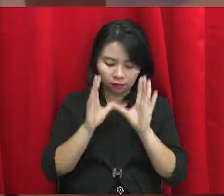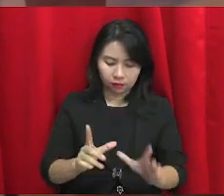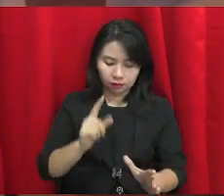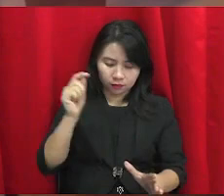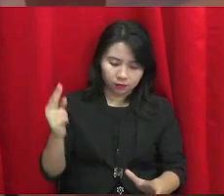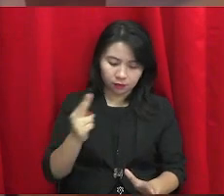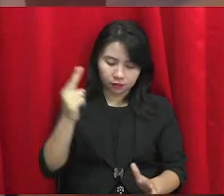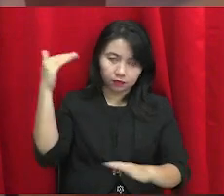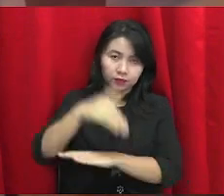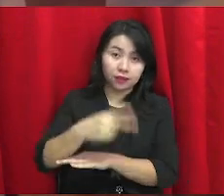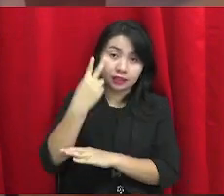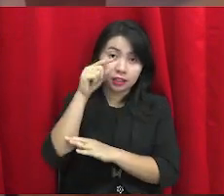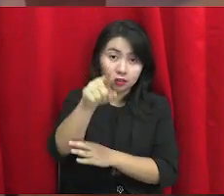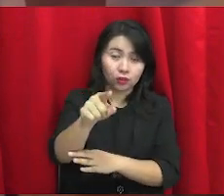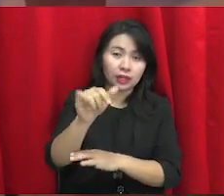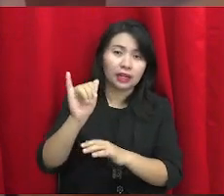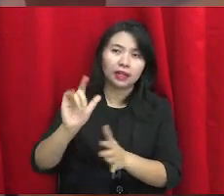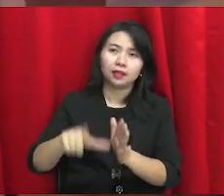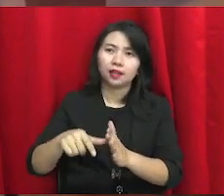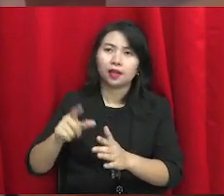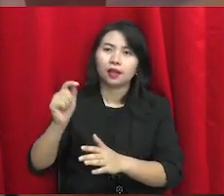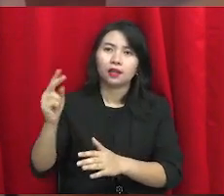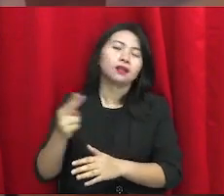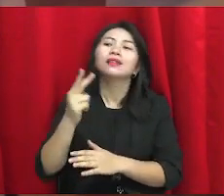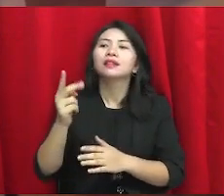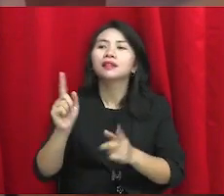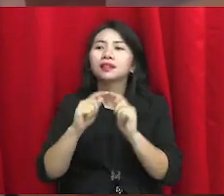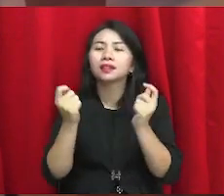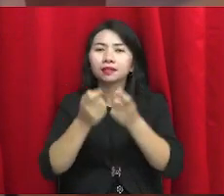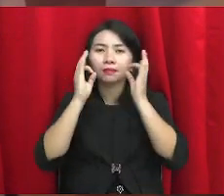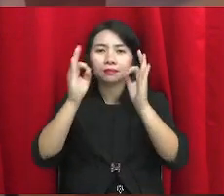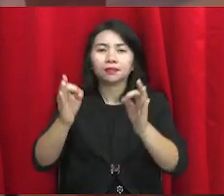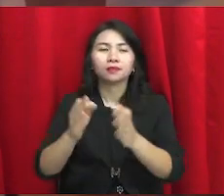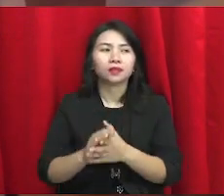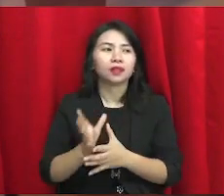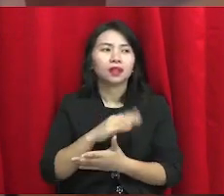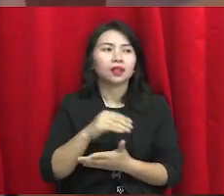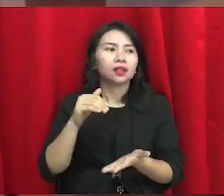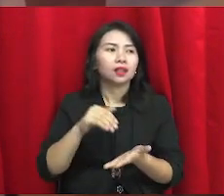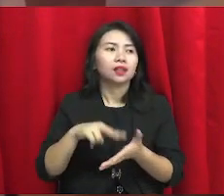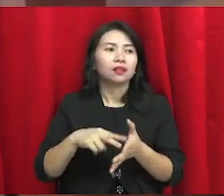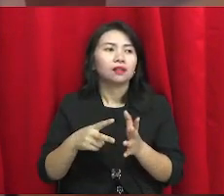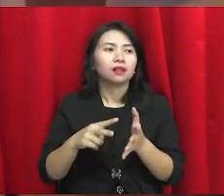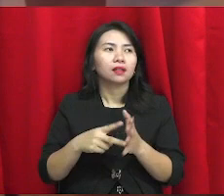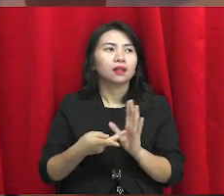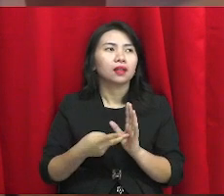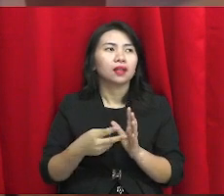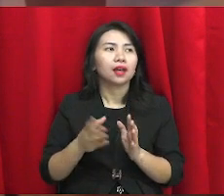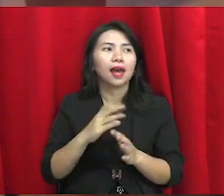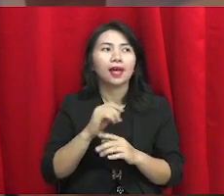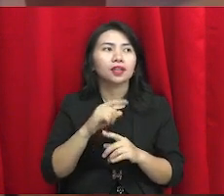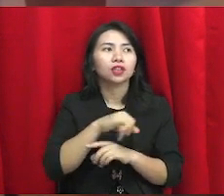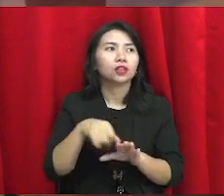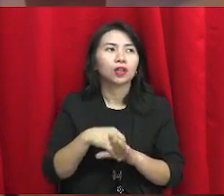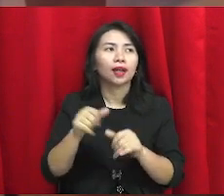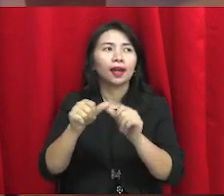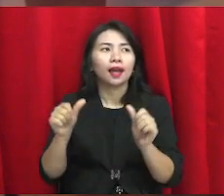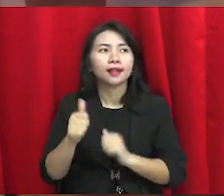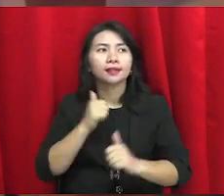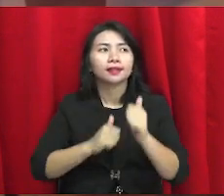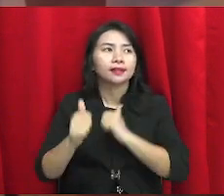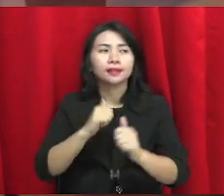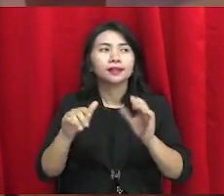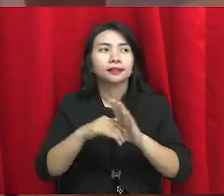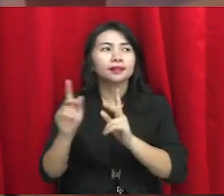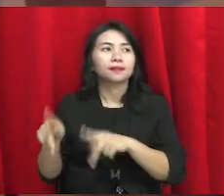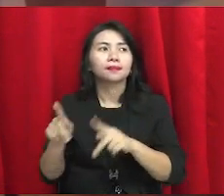night. See you po sa ating Staying Alive program for the Team Focus mamaya. And of course, mag-join pa kayo sa mga area activities po ninyo in